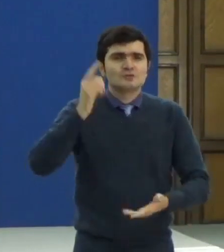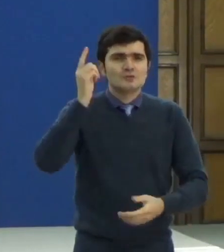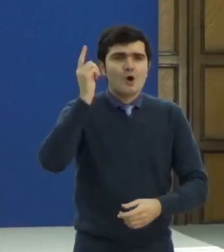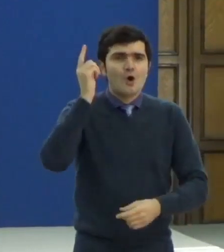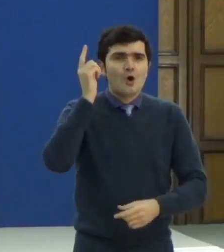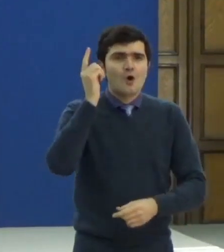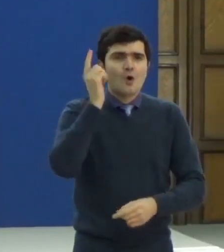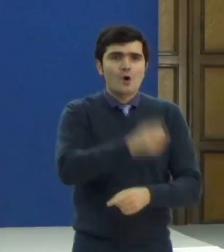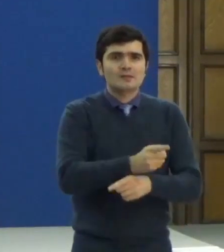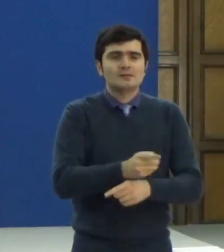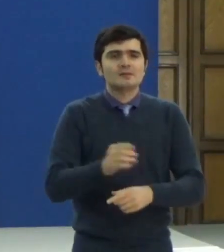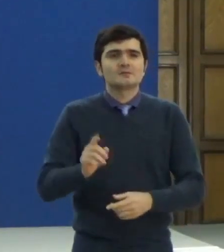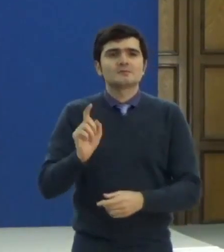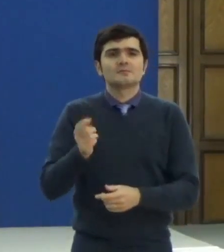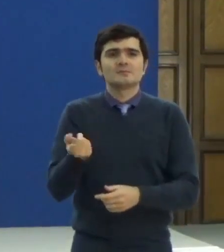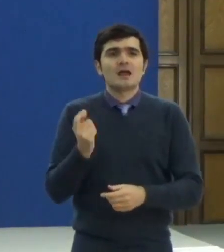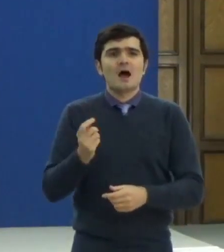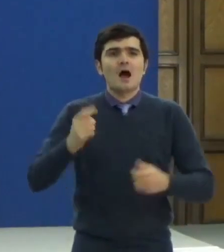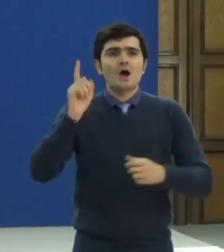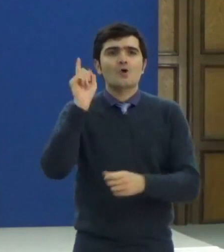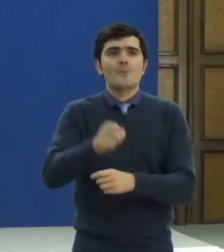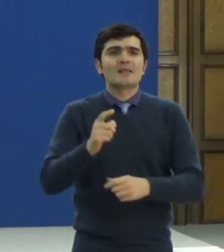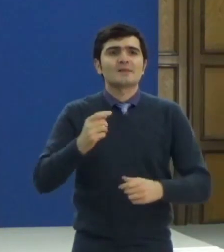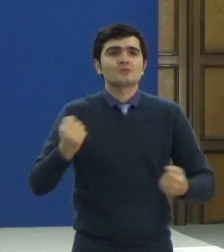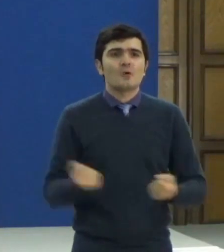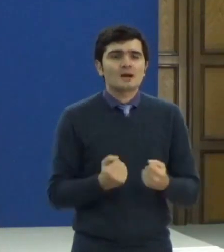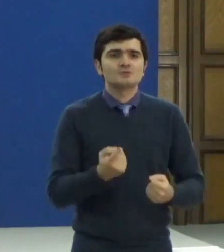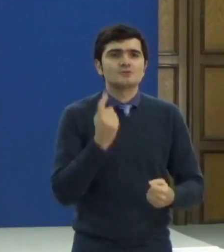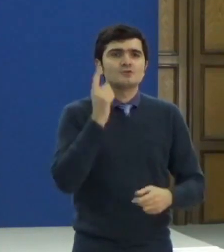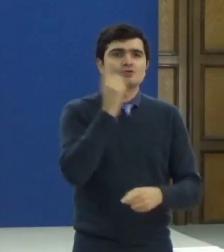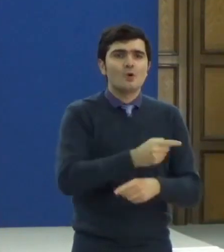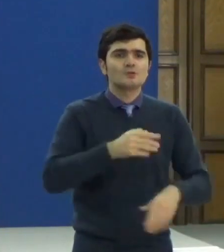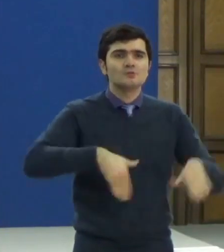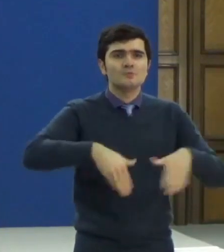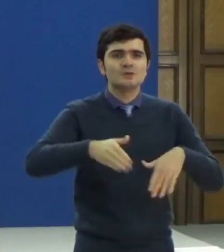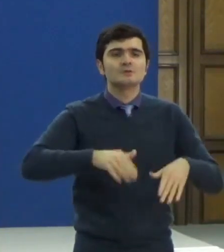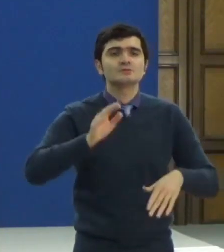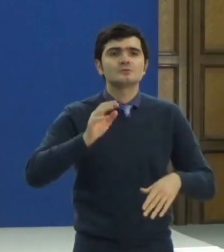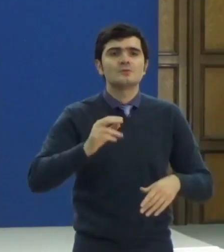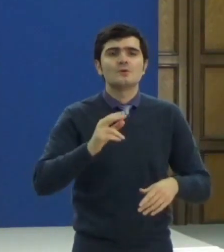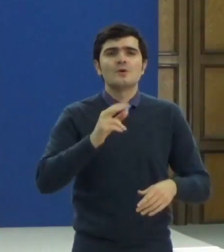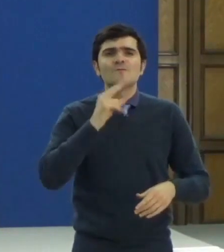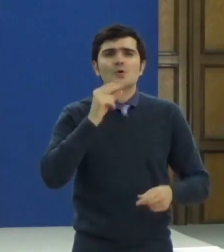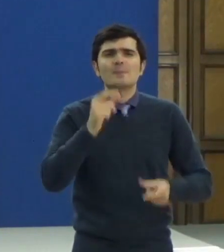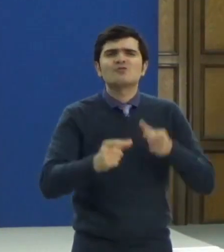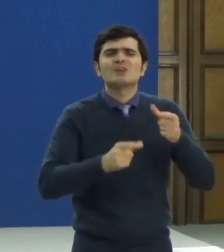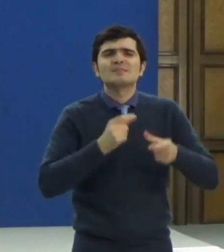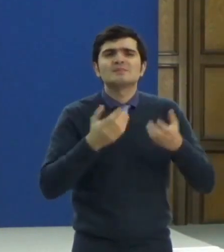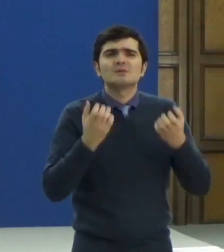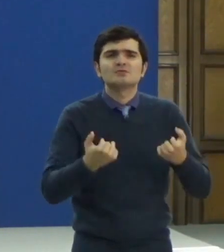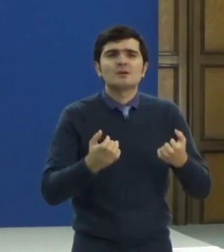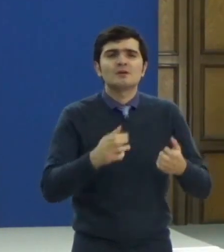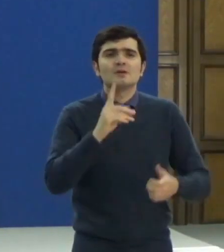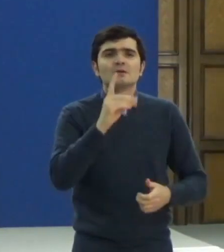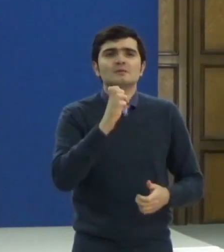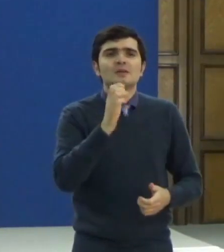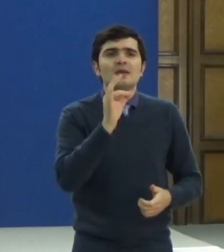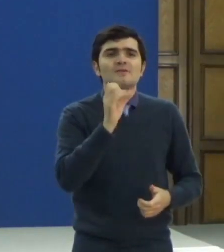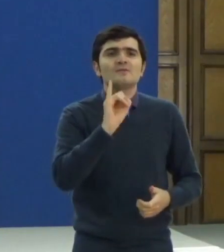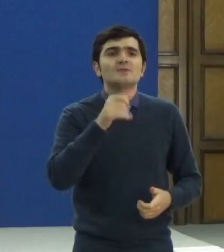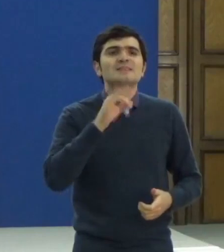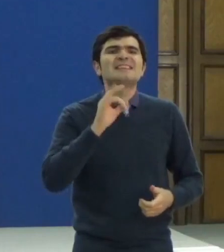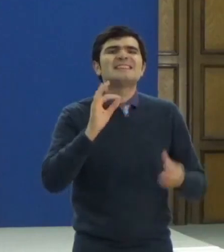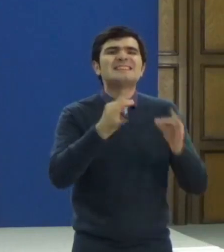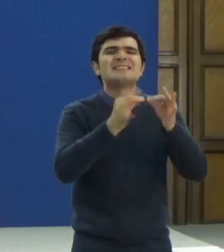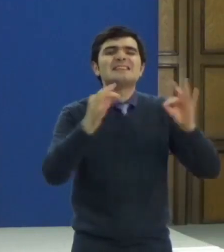al comandantului acțiunii și ordinul ministrului se referă la definiția izolării